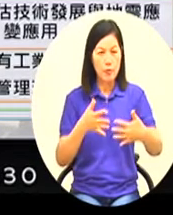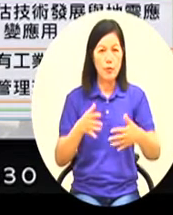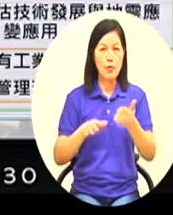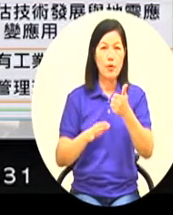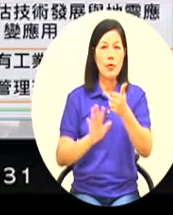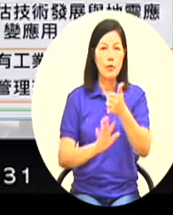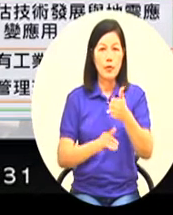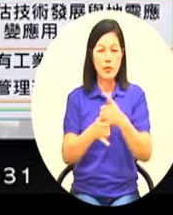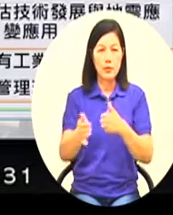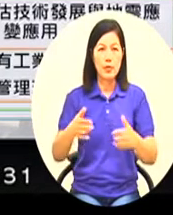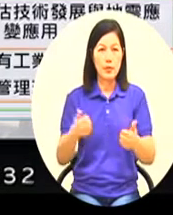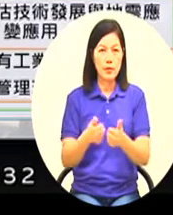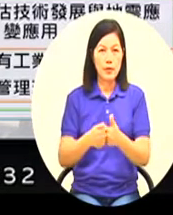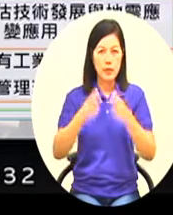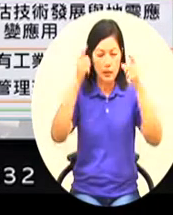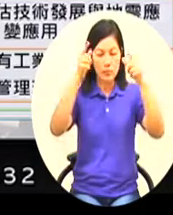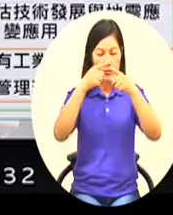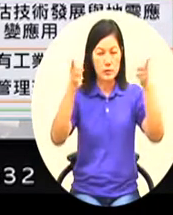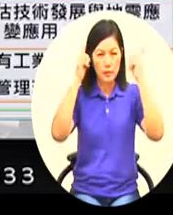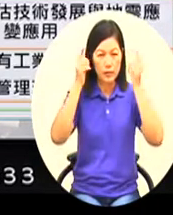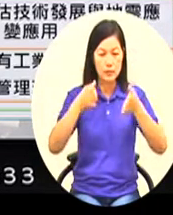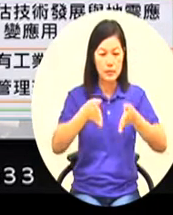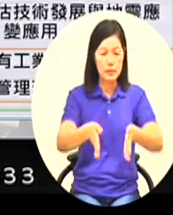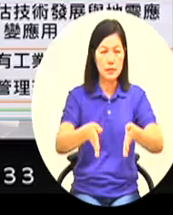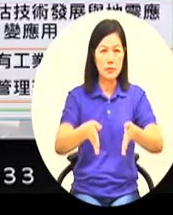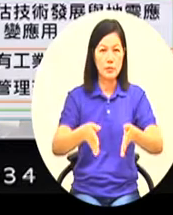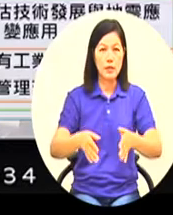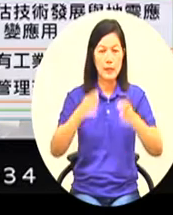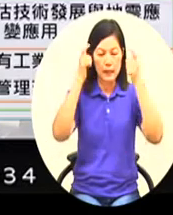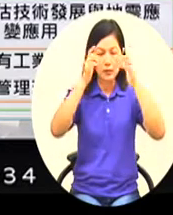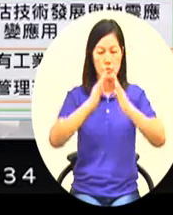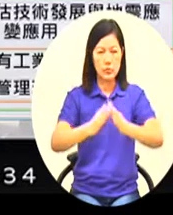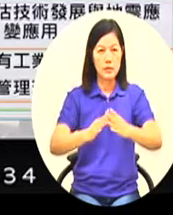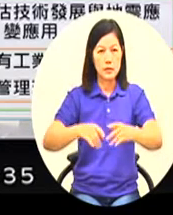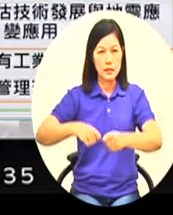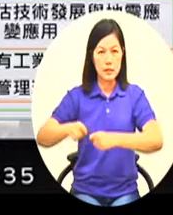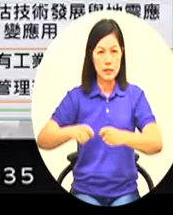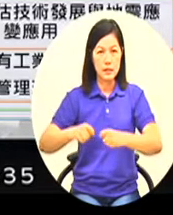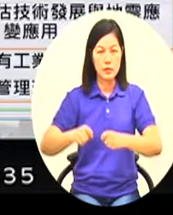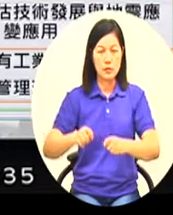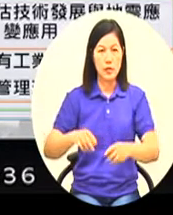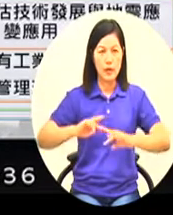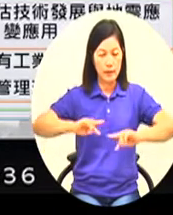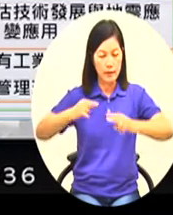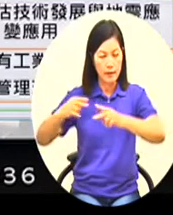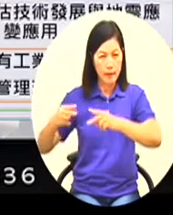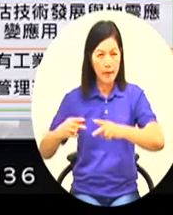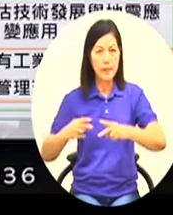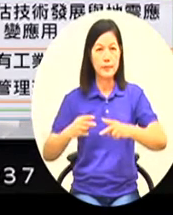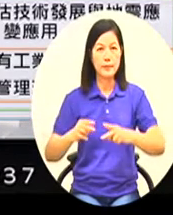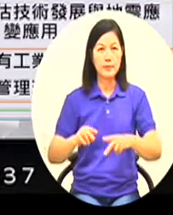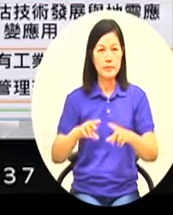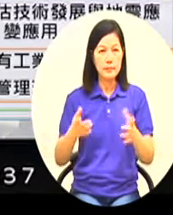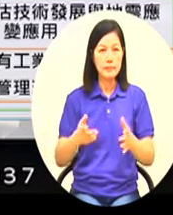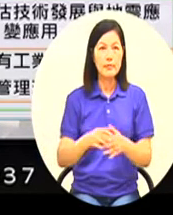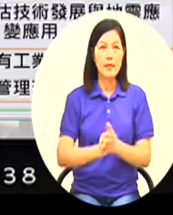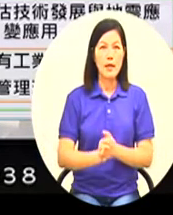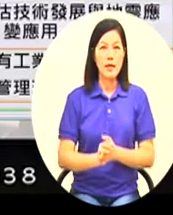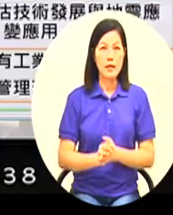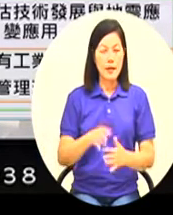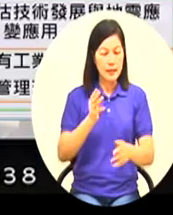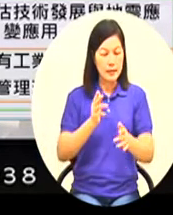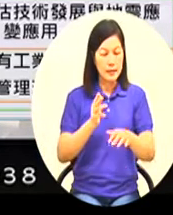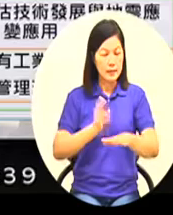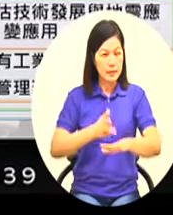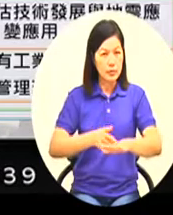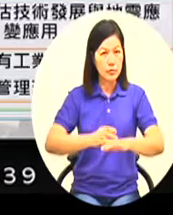团队、高雄大学针对本市地区灾害防救计划修正大纲、高雄市地震冲击评估技术发展